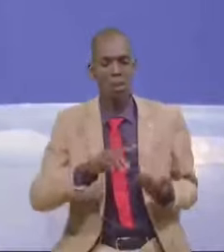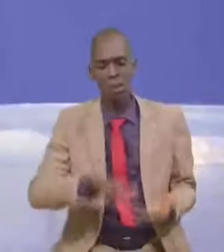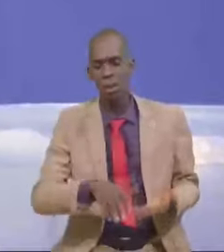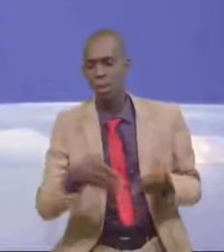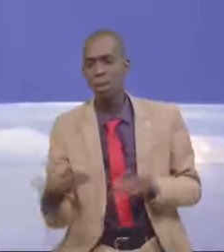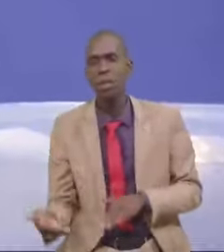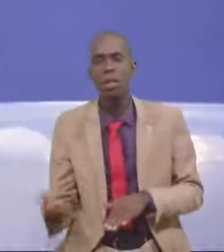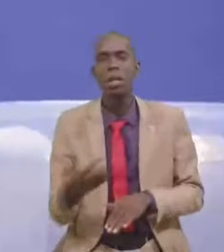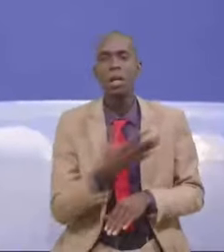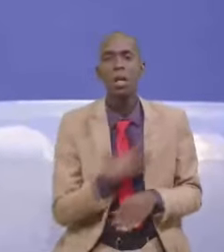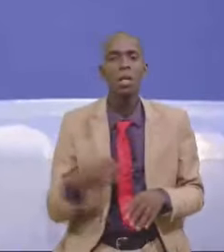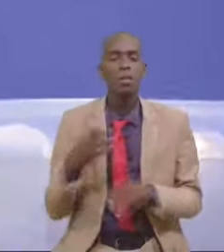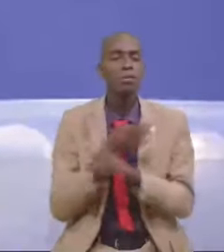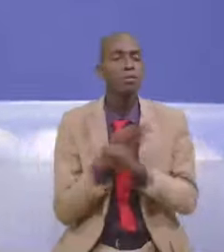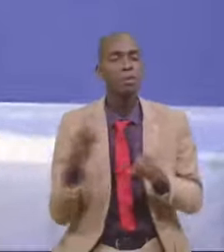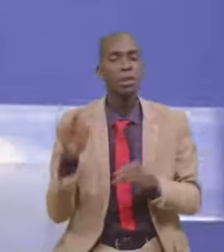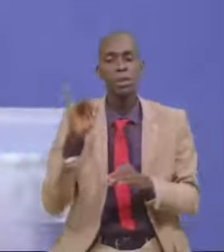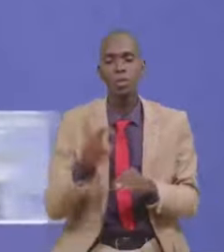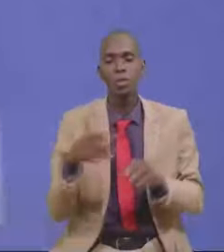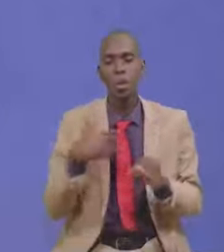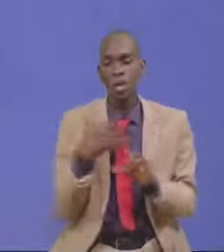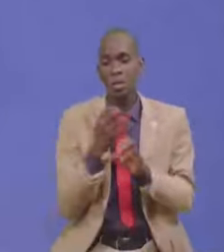Vous avez reçu gratuitement, donné gratuitement.